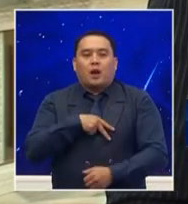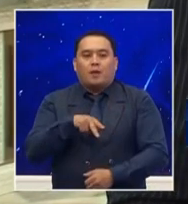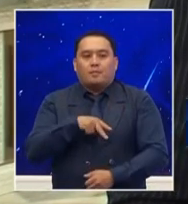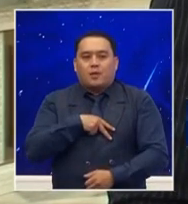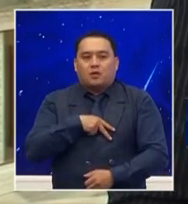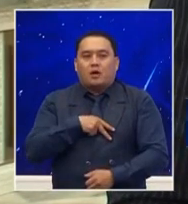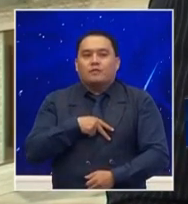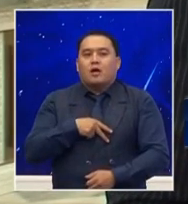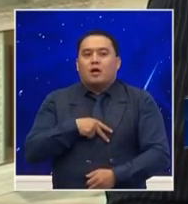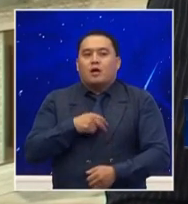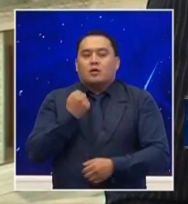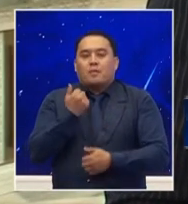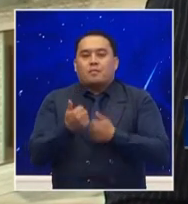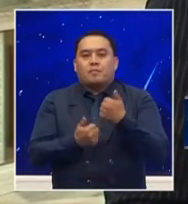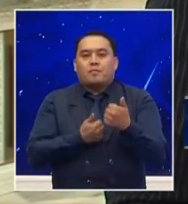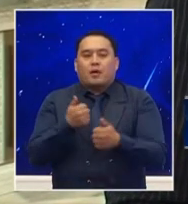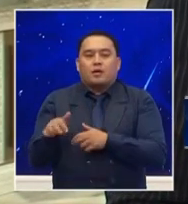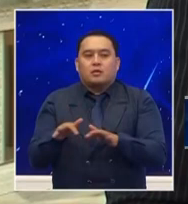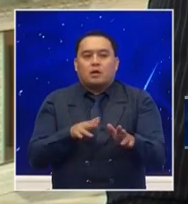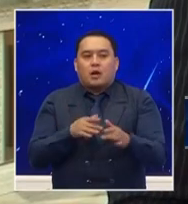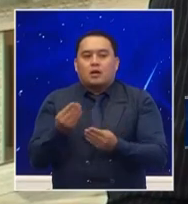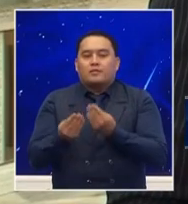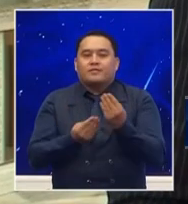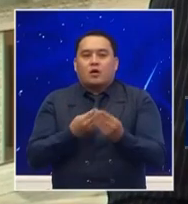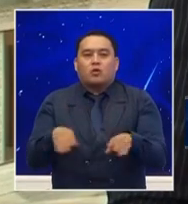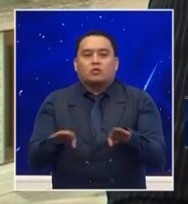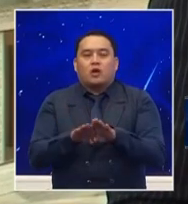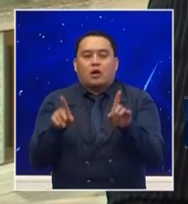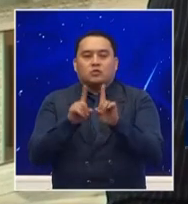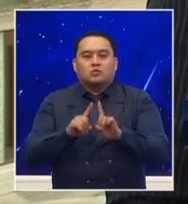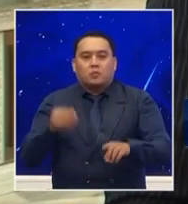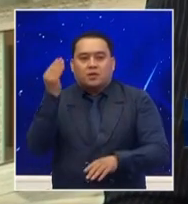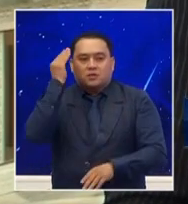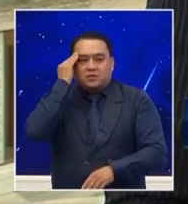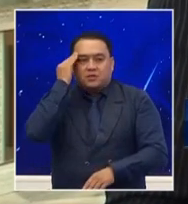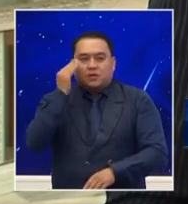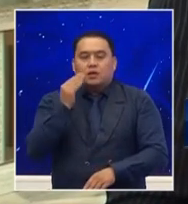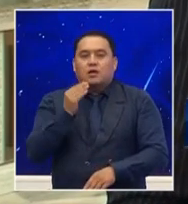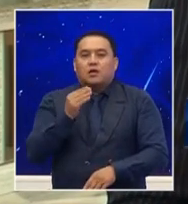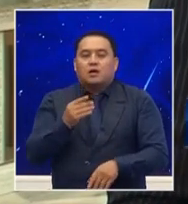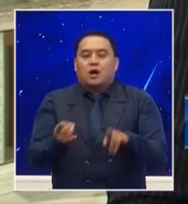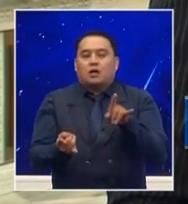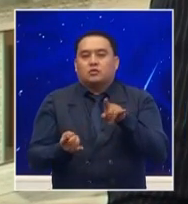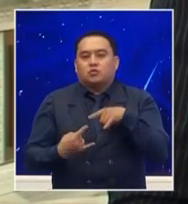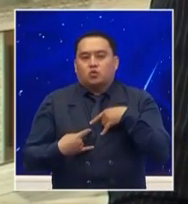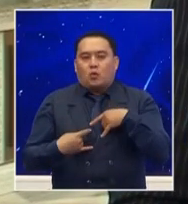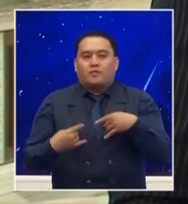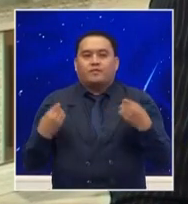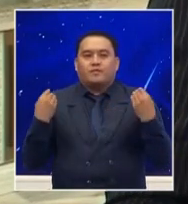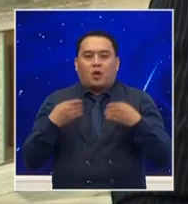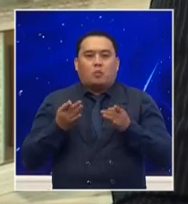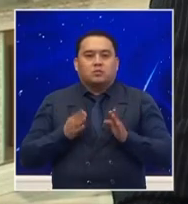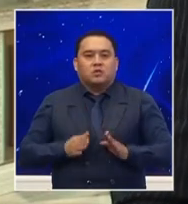и микрофона сравнивают мероприятие с премией «Грэмми». И в этом есть особый смысл. Нарядные костюмы, вечерние